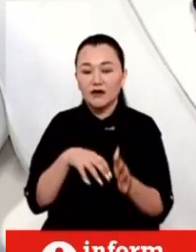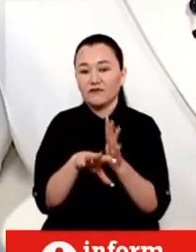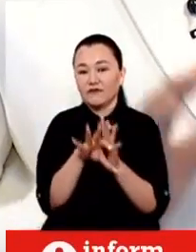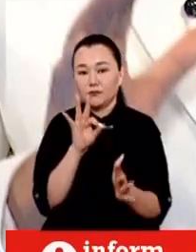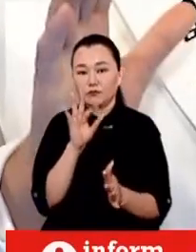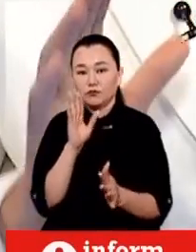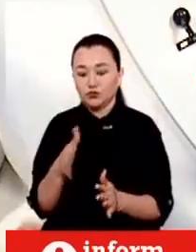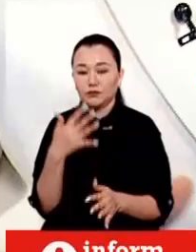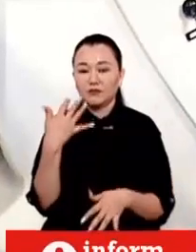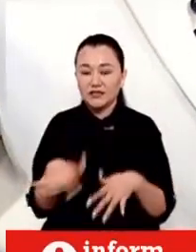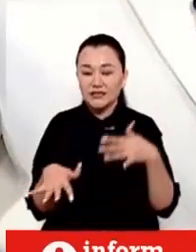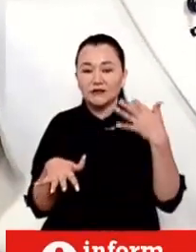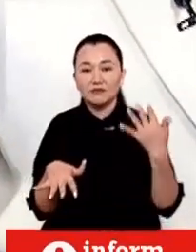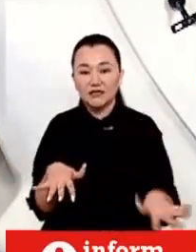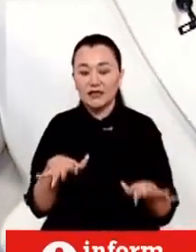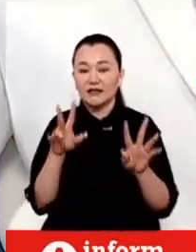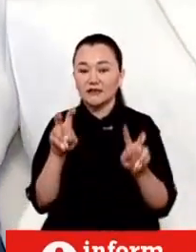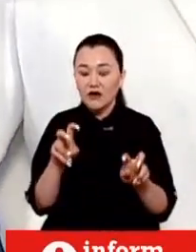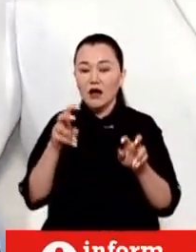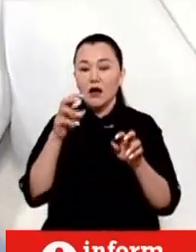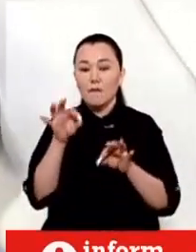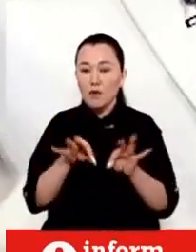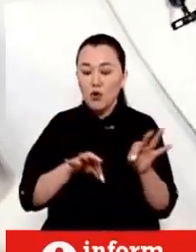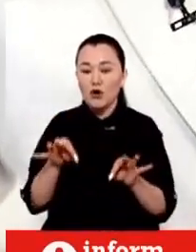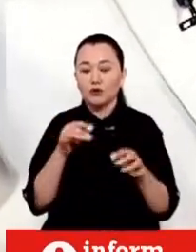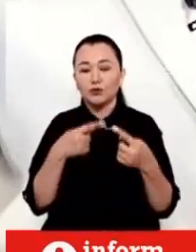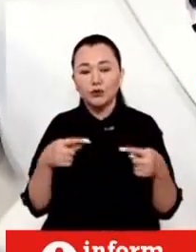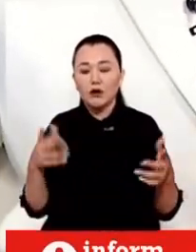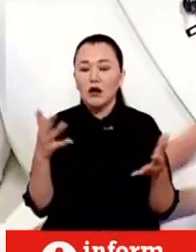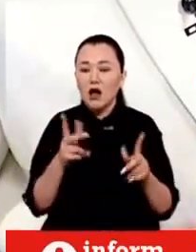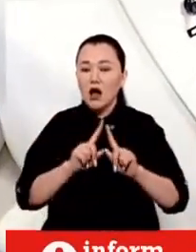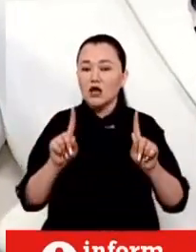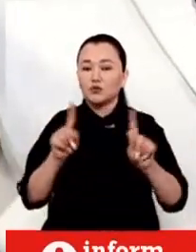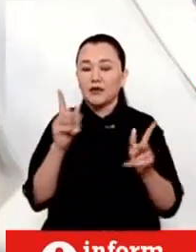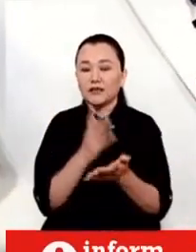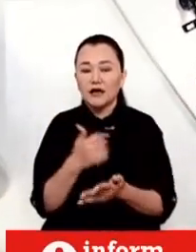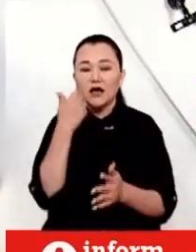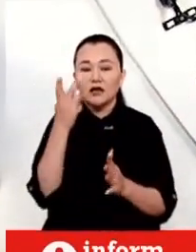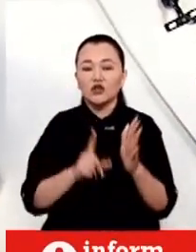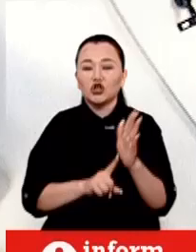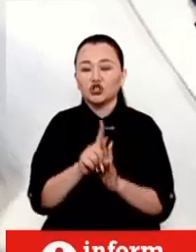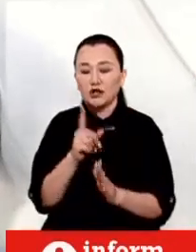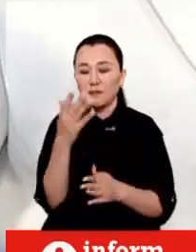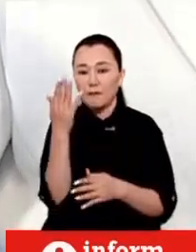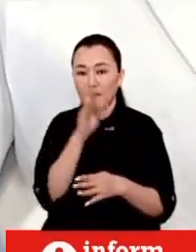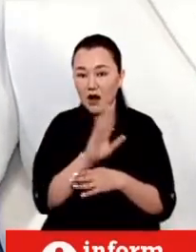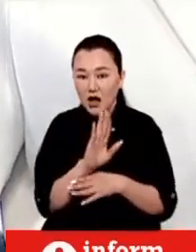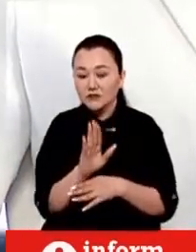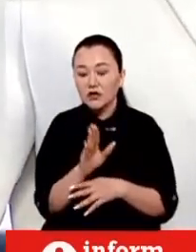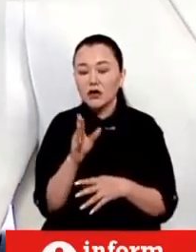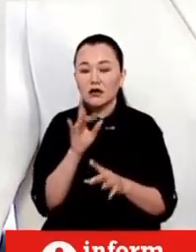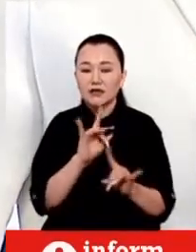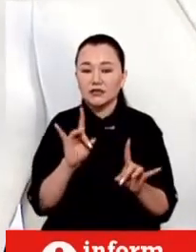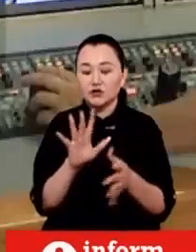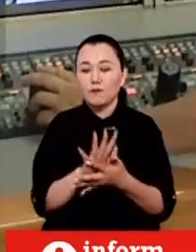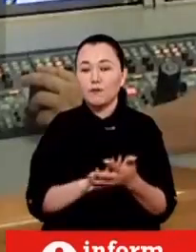болады. 50-50 жобасының басқа қандай ерекшеліктері бар және қашан эфирге шығатынын әріптесім Бауыржан Жақсымбет айтып